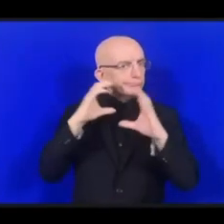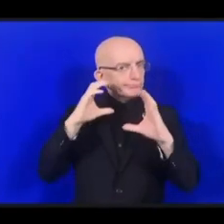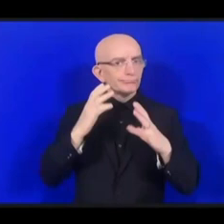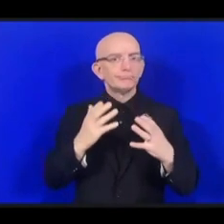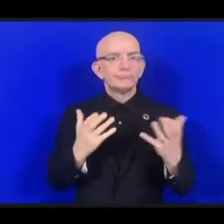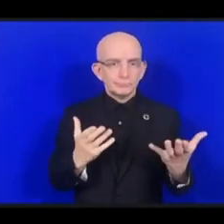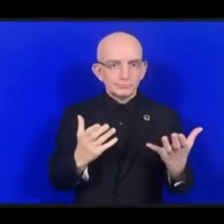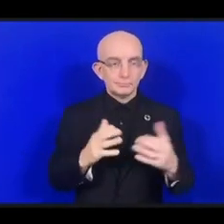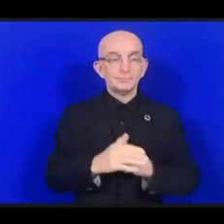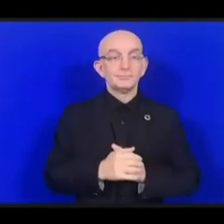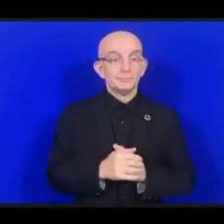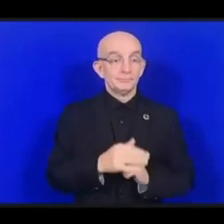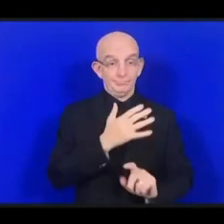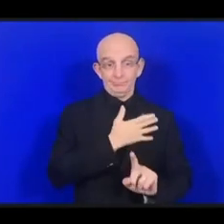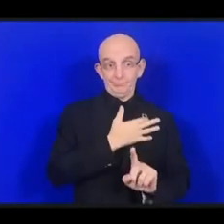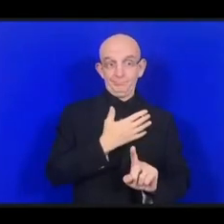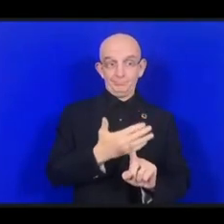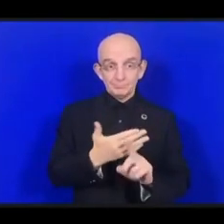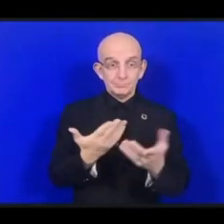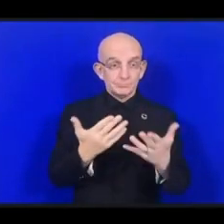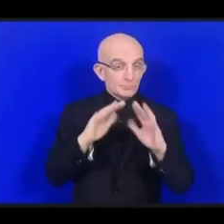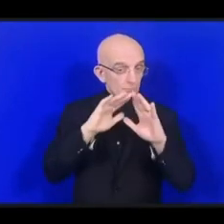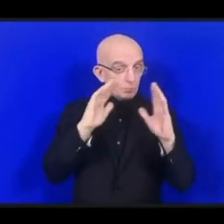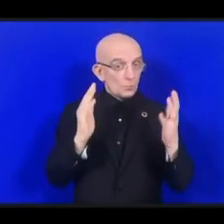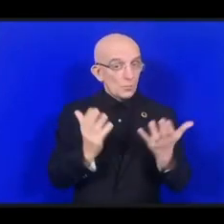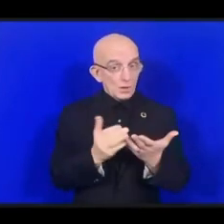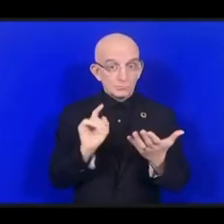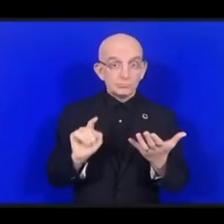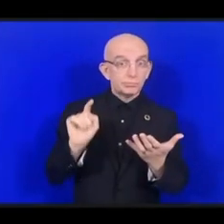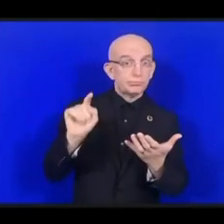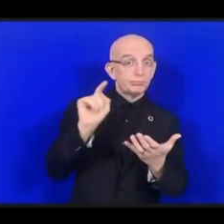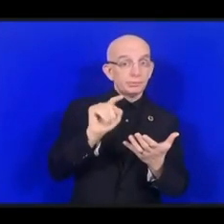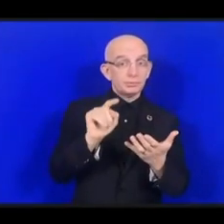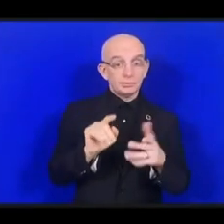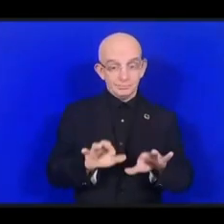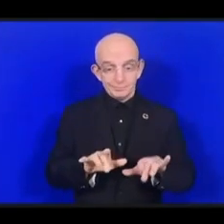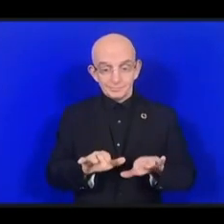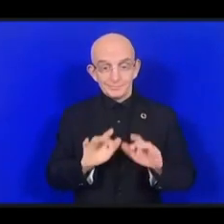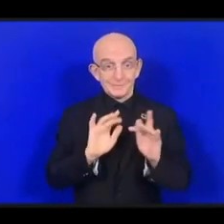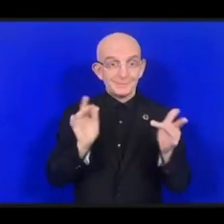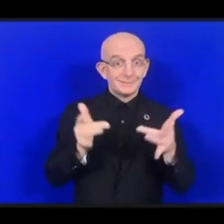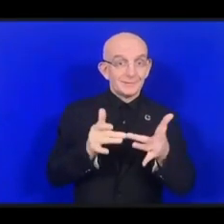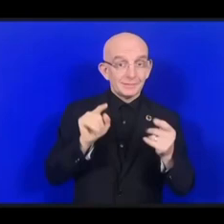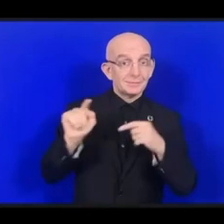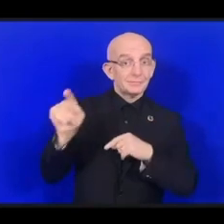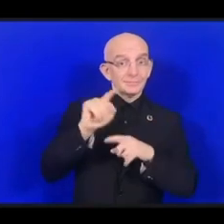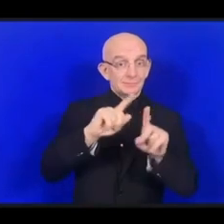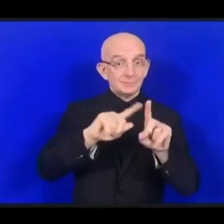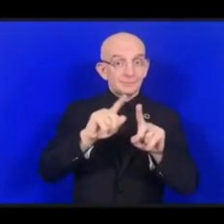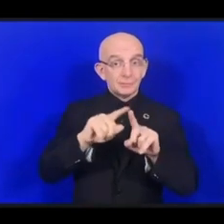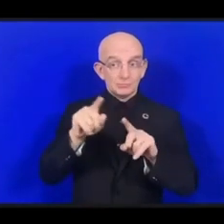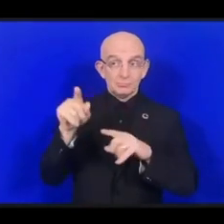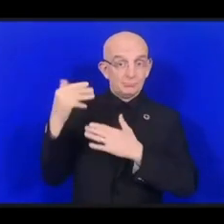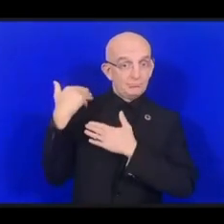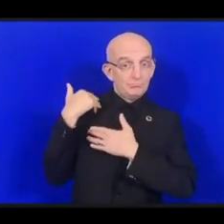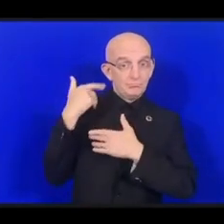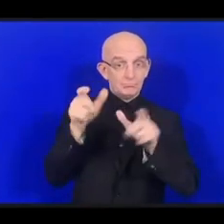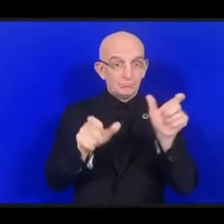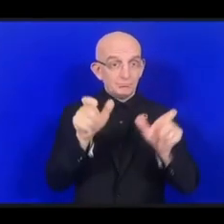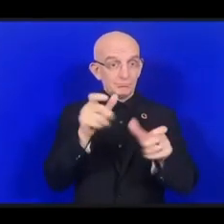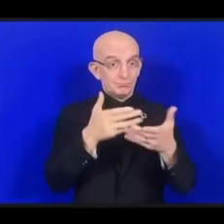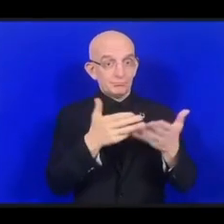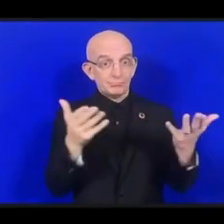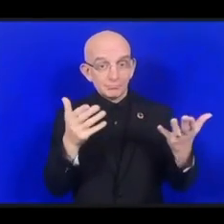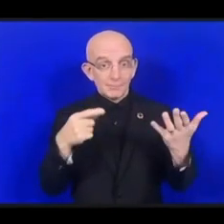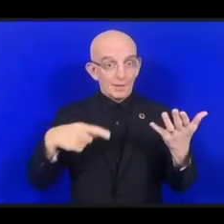شركات الانترنت لكي يكون النفاذ الى الانترنت في متناول الجميع فان هناك مليارات من الاشخاص الذين